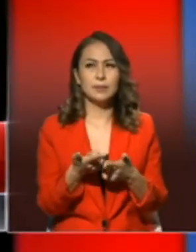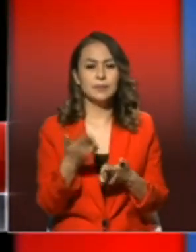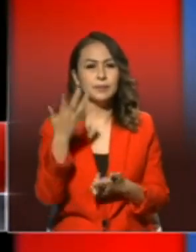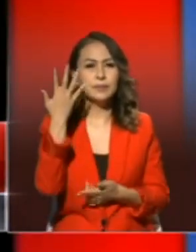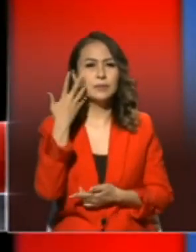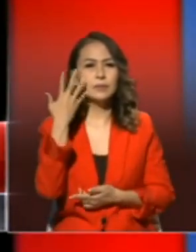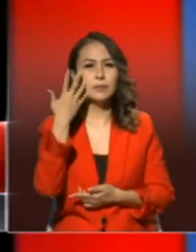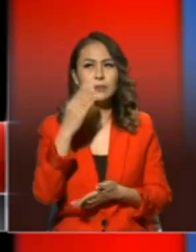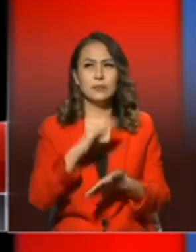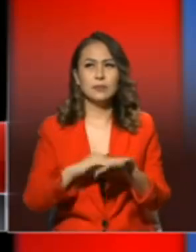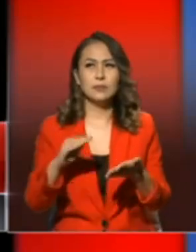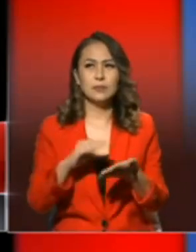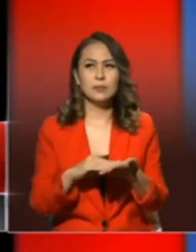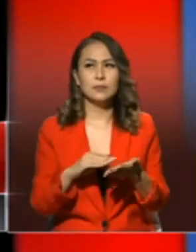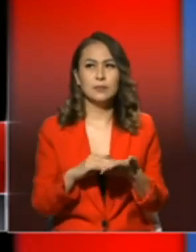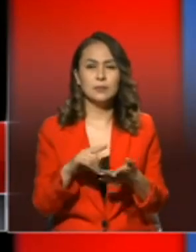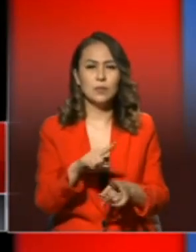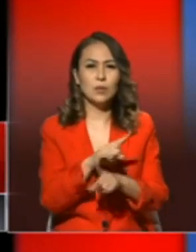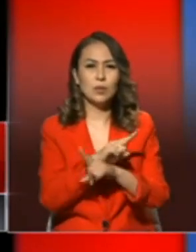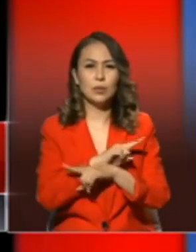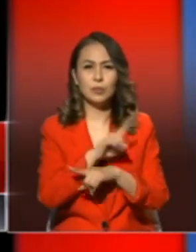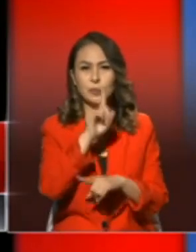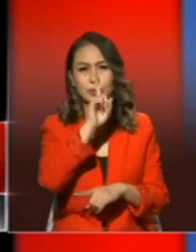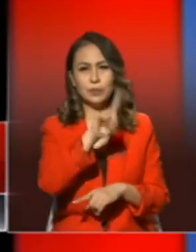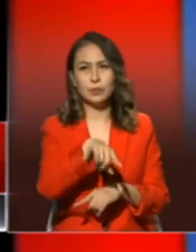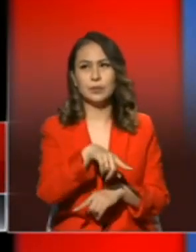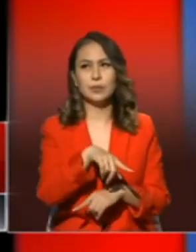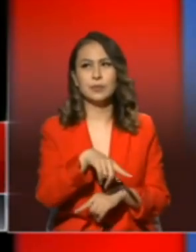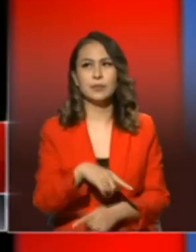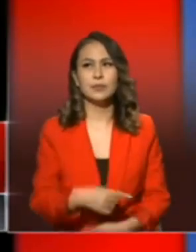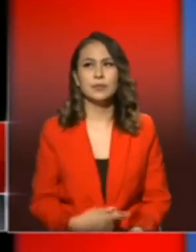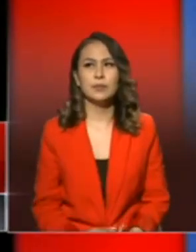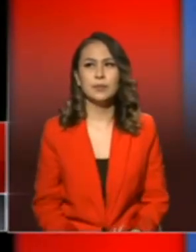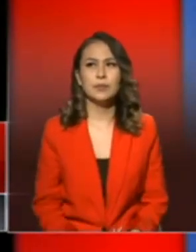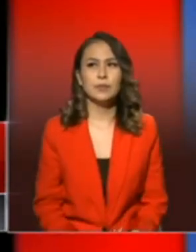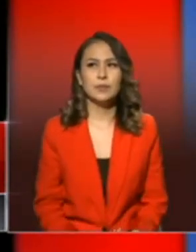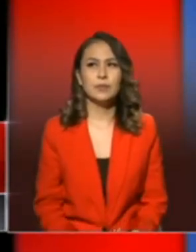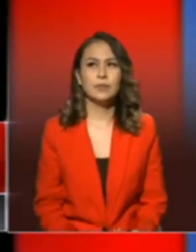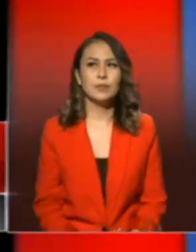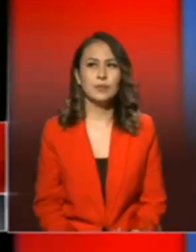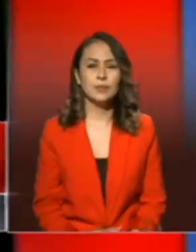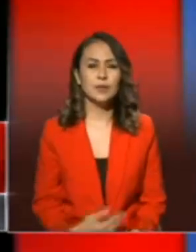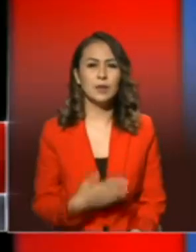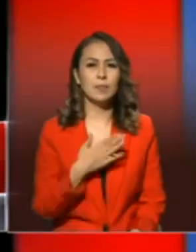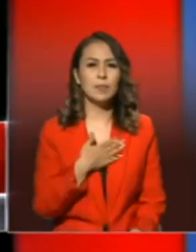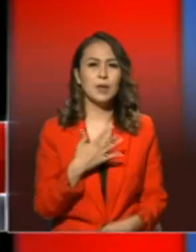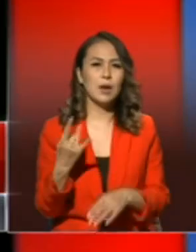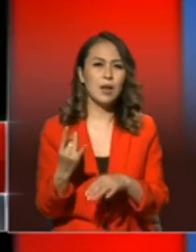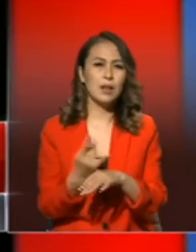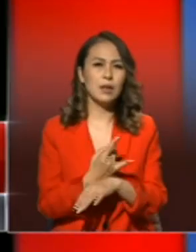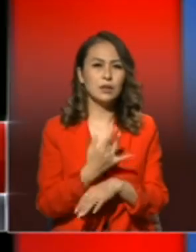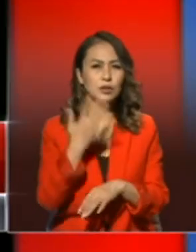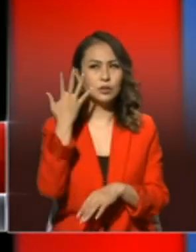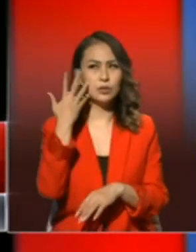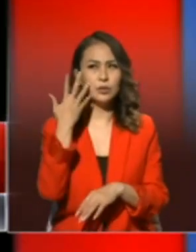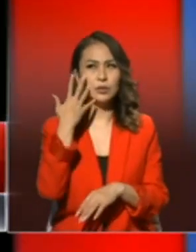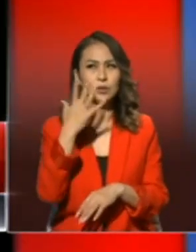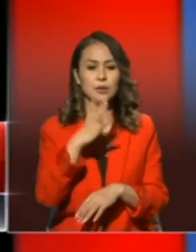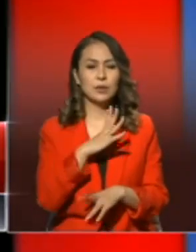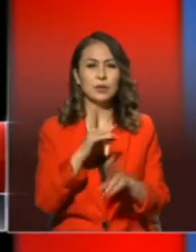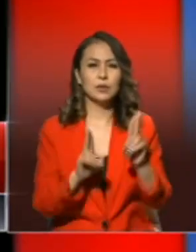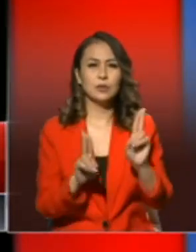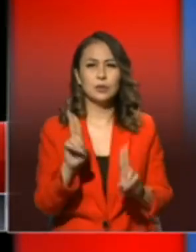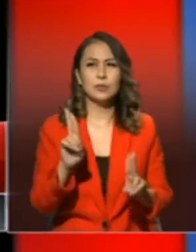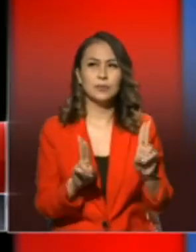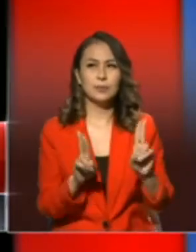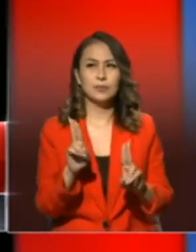келісім қалдырғаннан одан өліп қалмайды. Мысалы, мен ең алғашқы осы жүйе